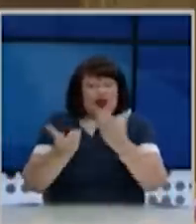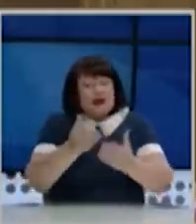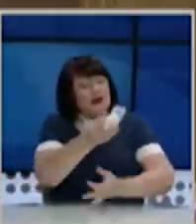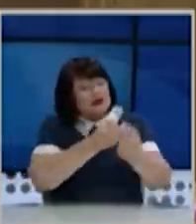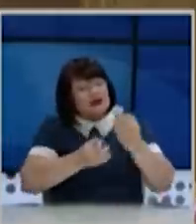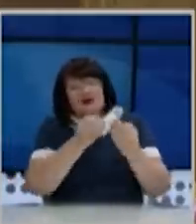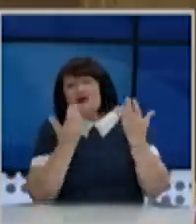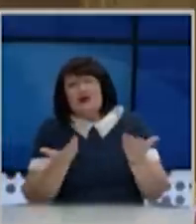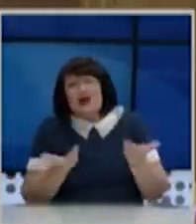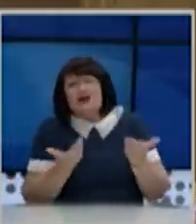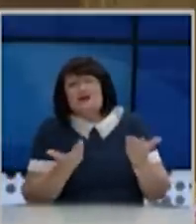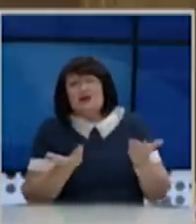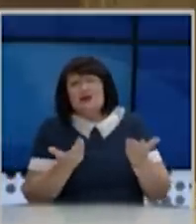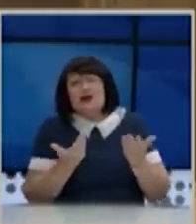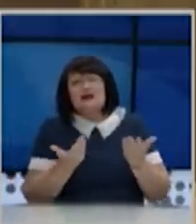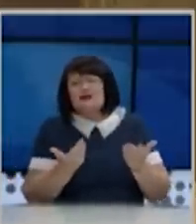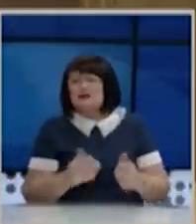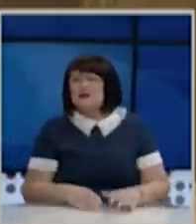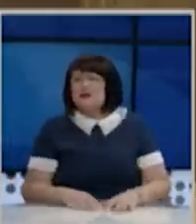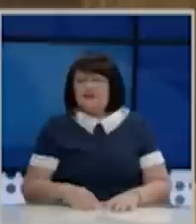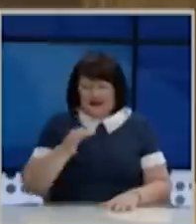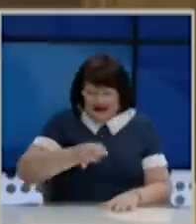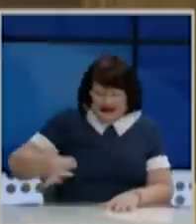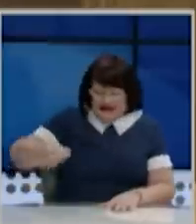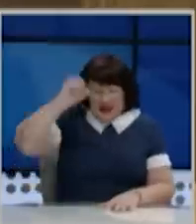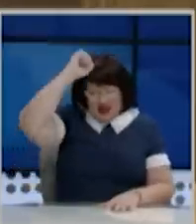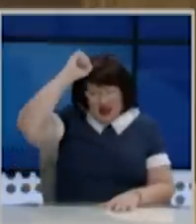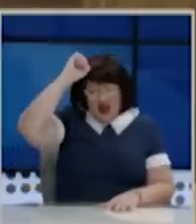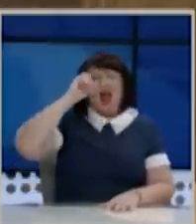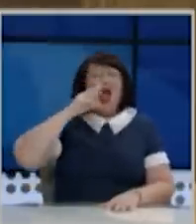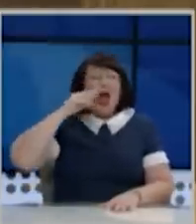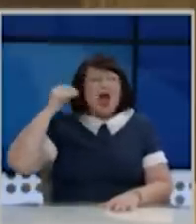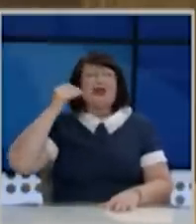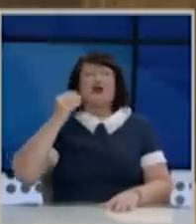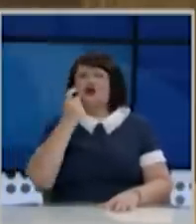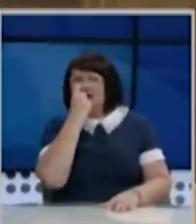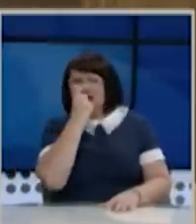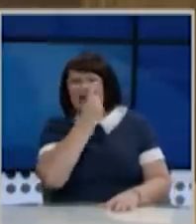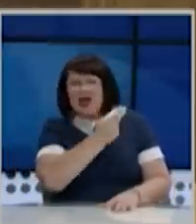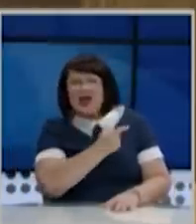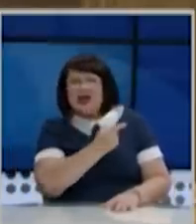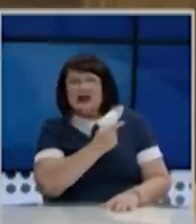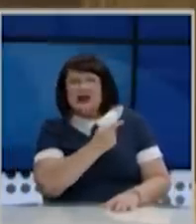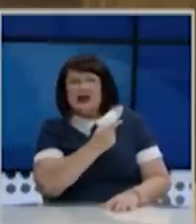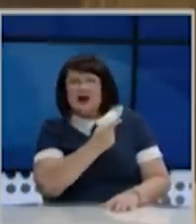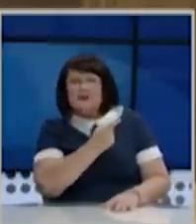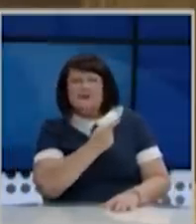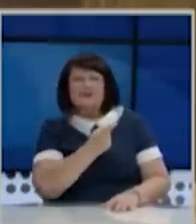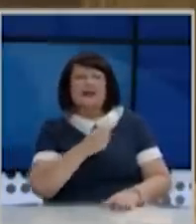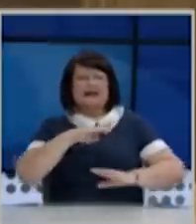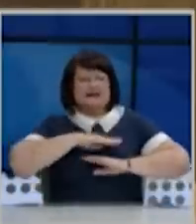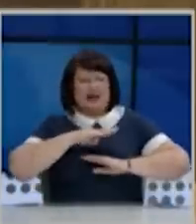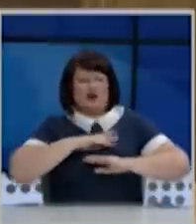πείτε αλήθεια? Από τα τουριστικά νησιά όπως η Ρόδος, η Άνδρος, η Κέρκυρα, μέχρι τις περιοχές με εγκαταστάσεις